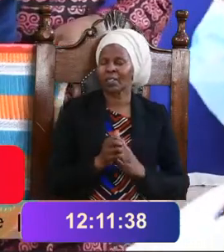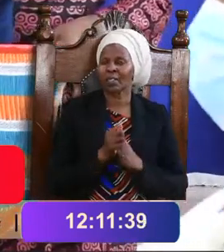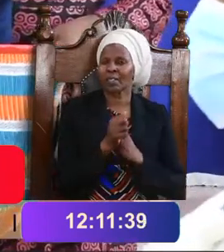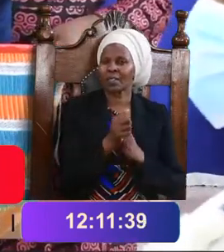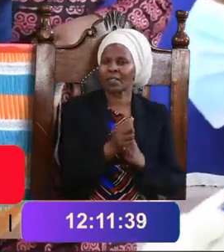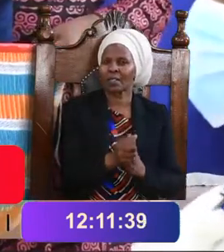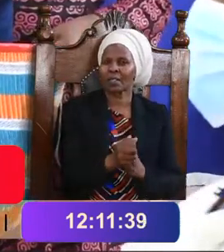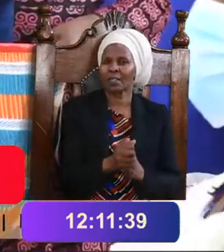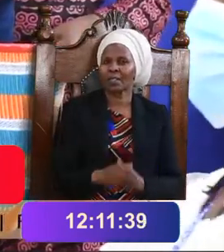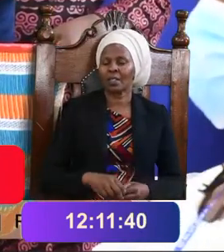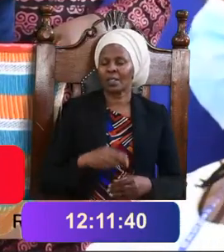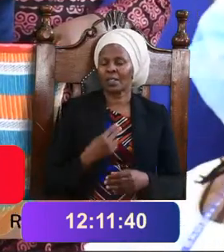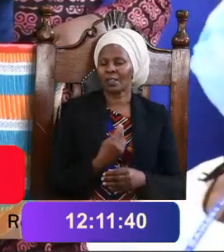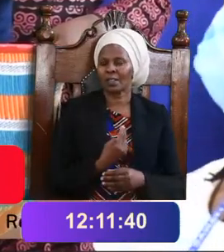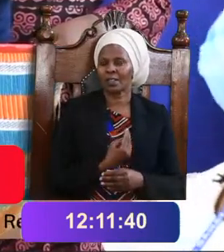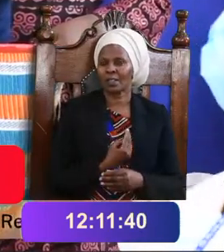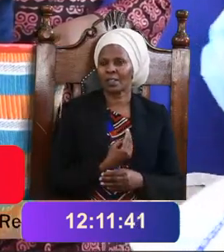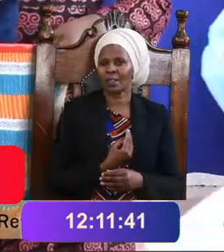tumelisikia,